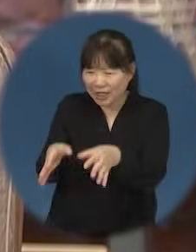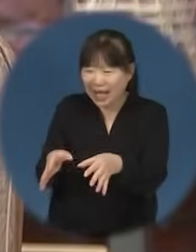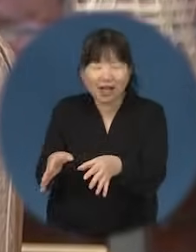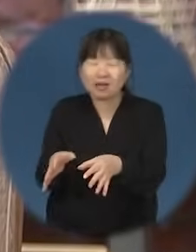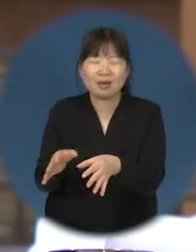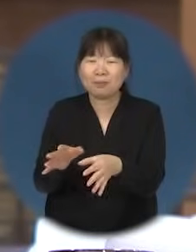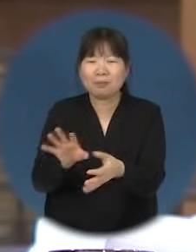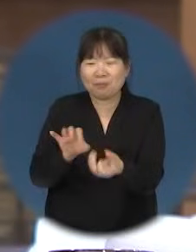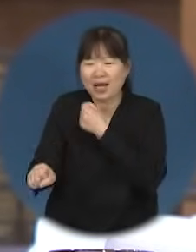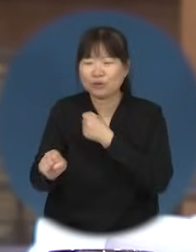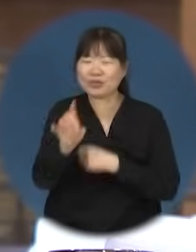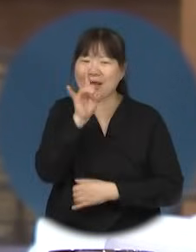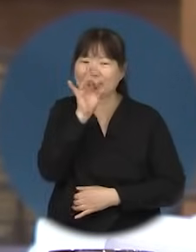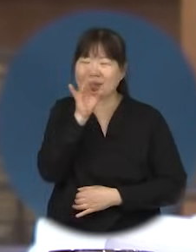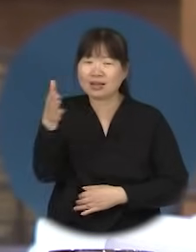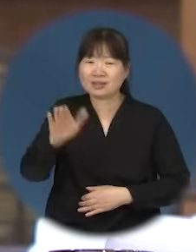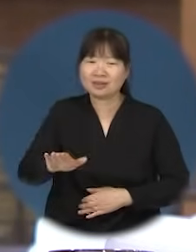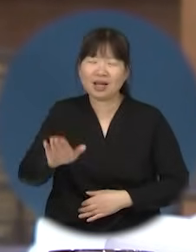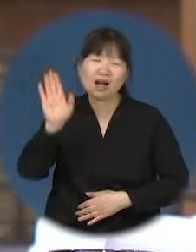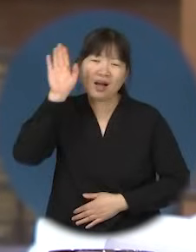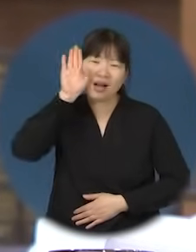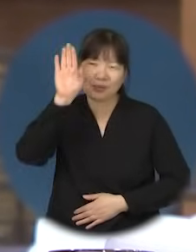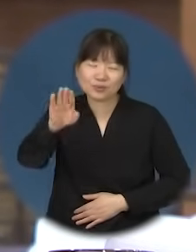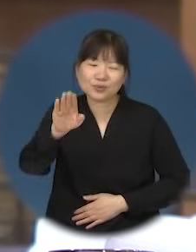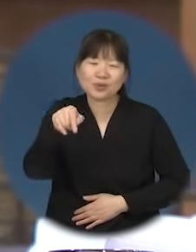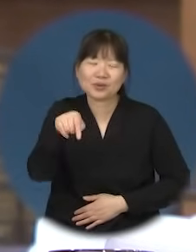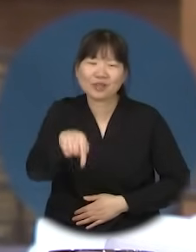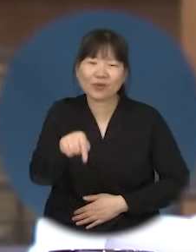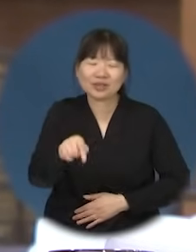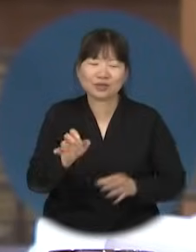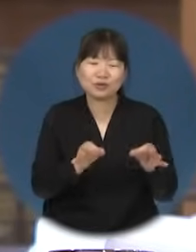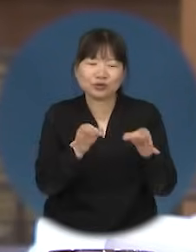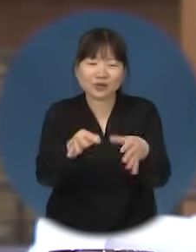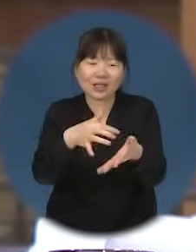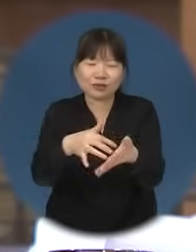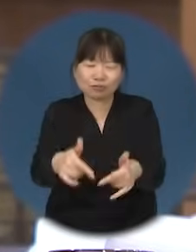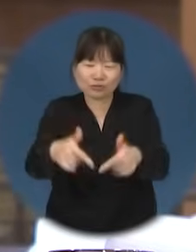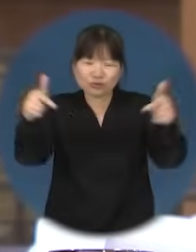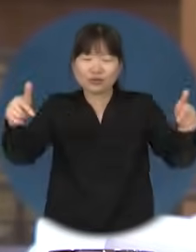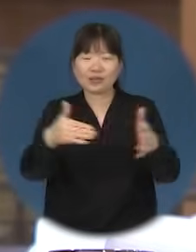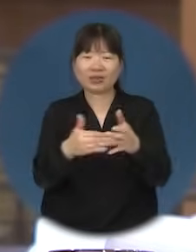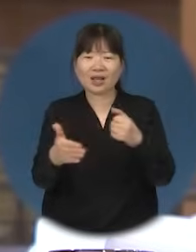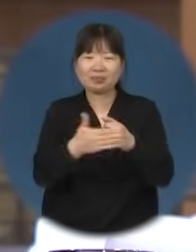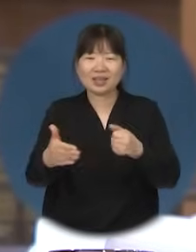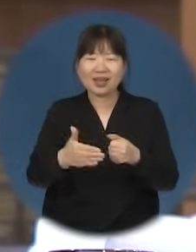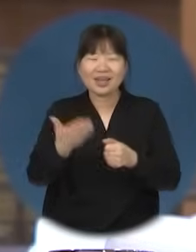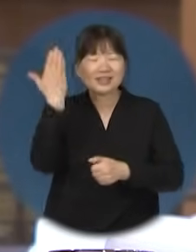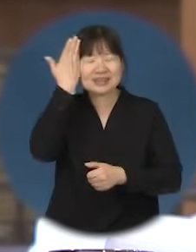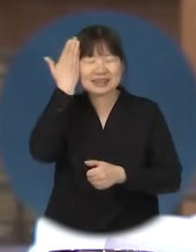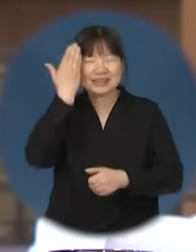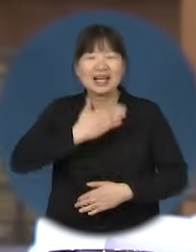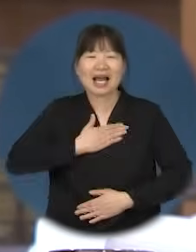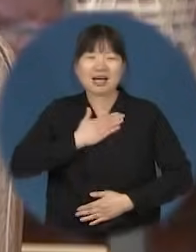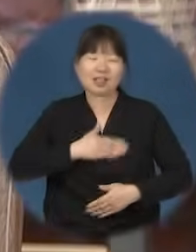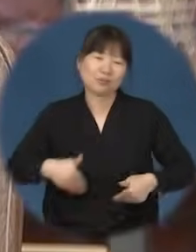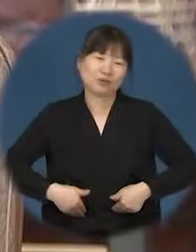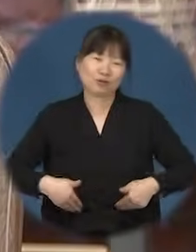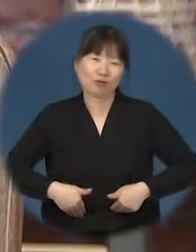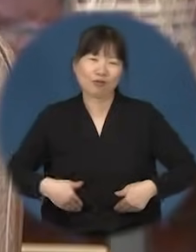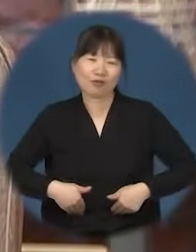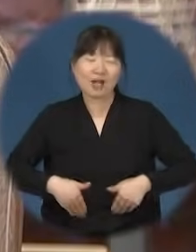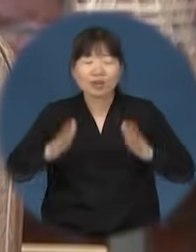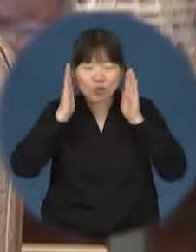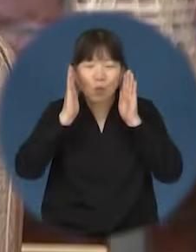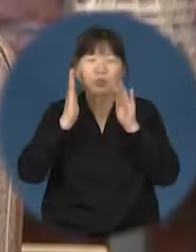그러나 이제 점점 누구나 여기에 투자하는 세상이 열릴 테니 좀 공부해서 알고 계셔라 이겁니까? 그렇죠.